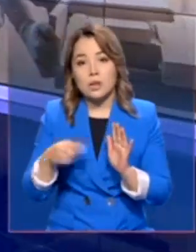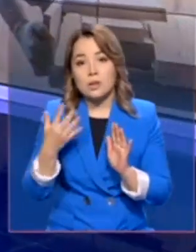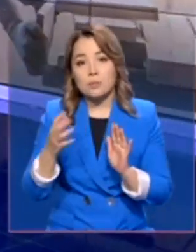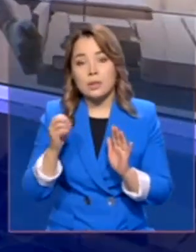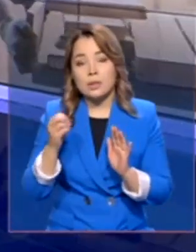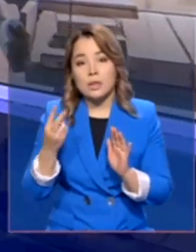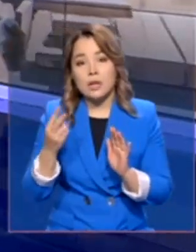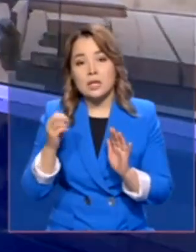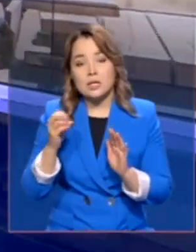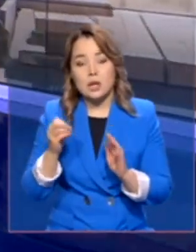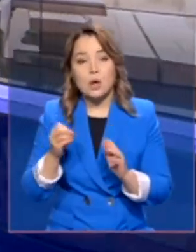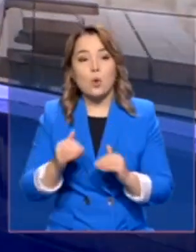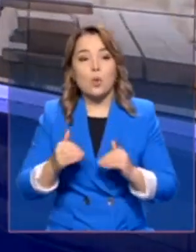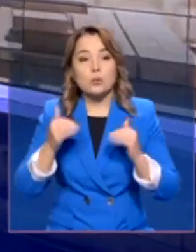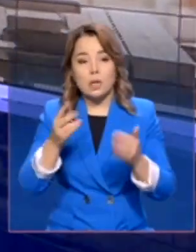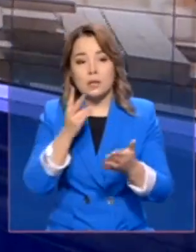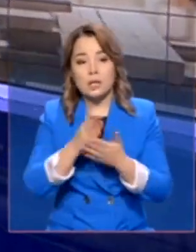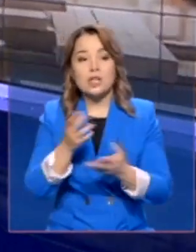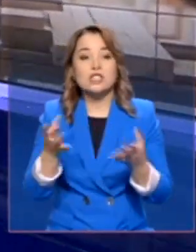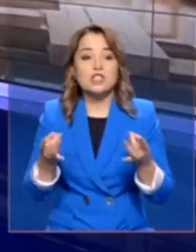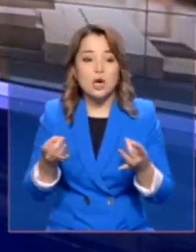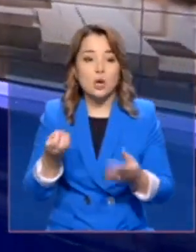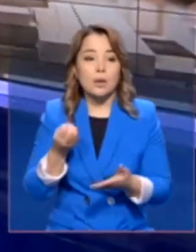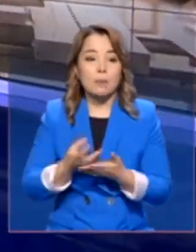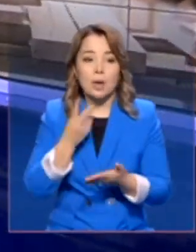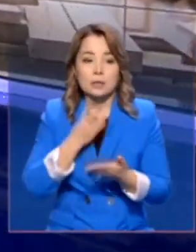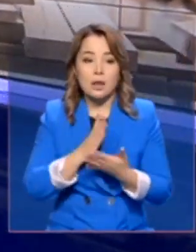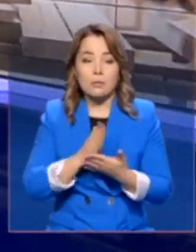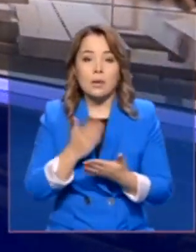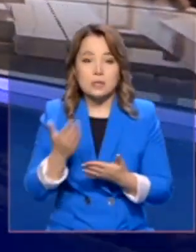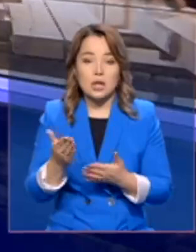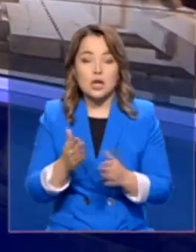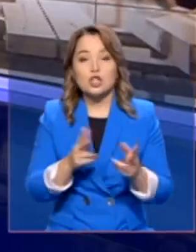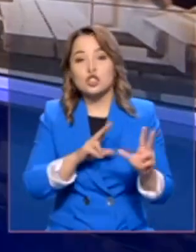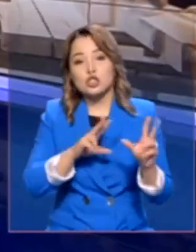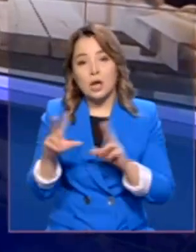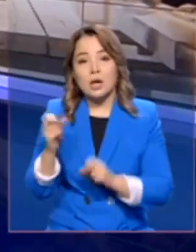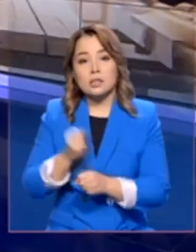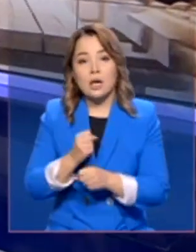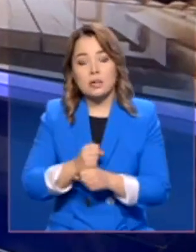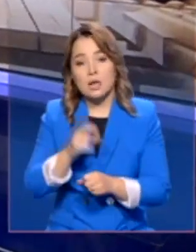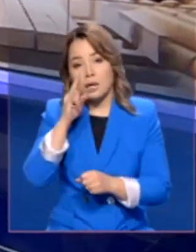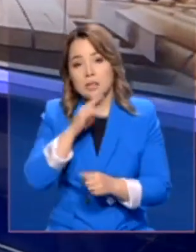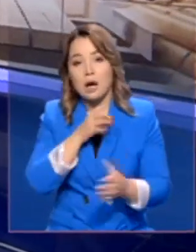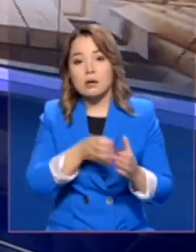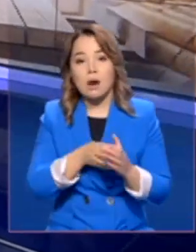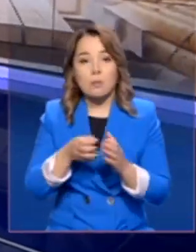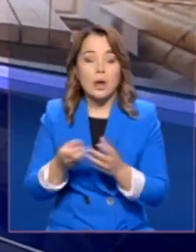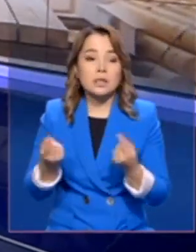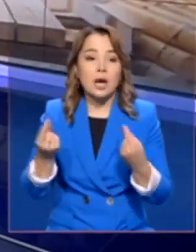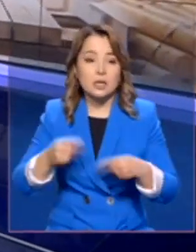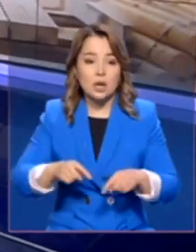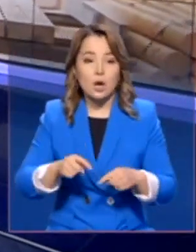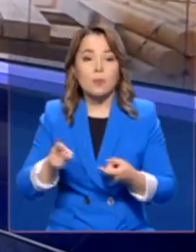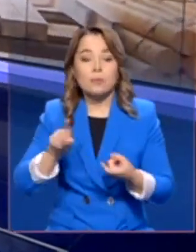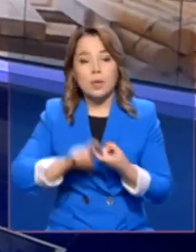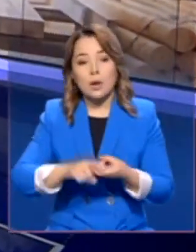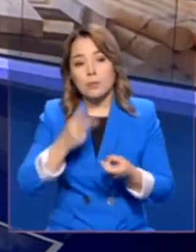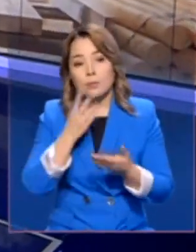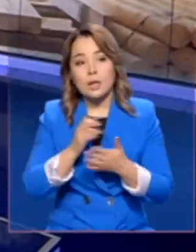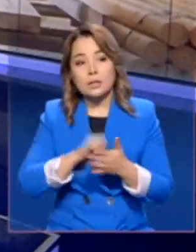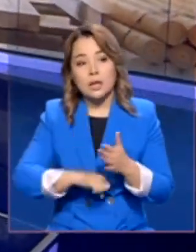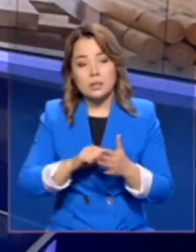есеге өсіпті. Өйткені шикізат қымбаттаған. Жиһаз жасайтын қазақстандық компаниялардың дағдарысқа ұшырауына басты себеп